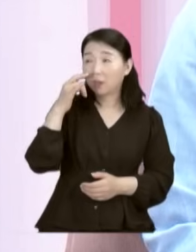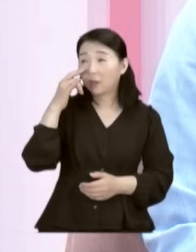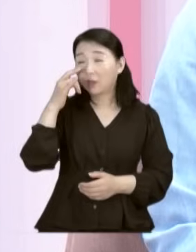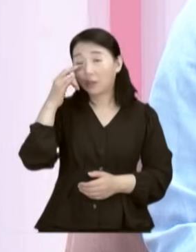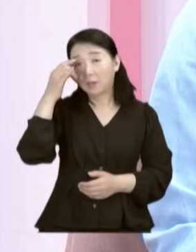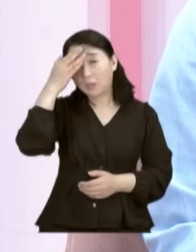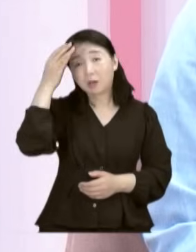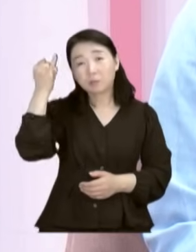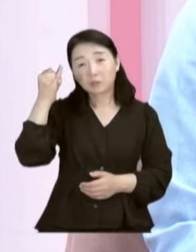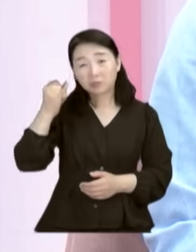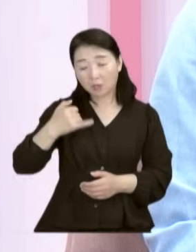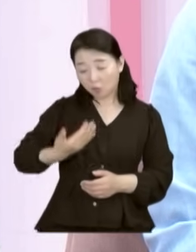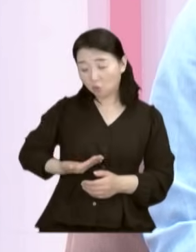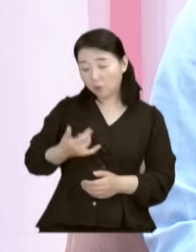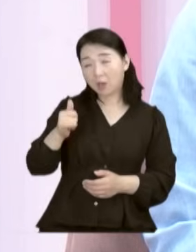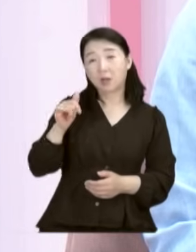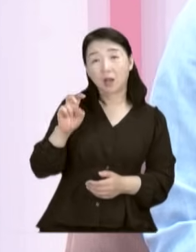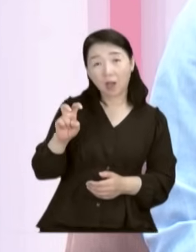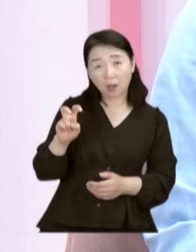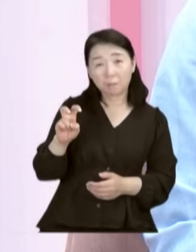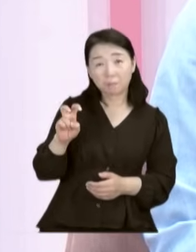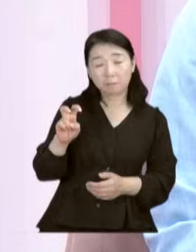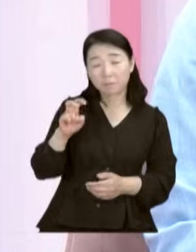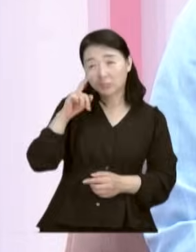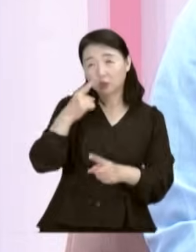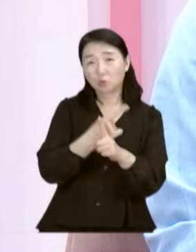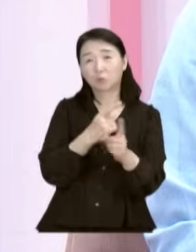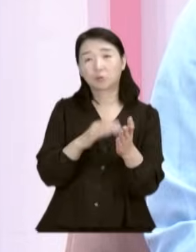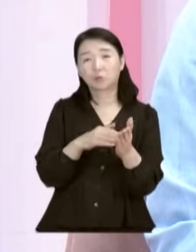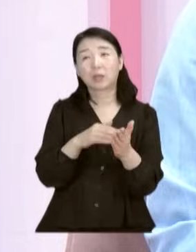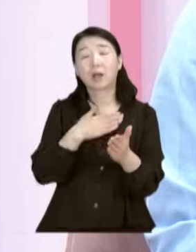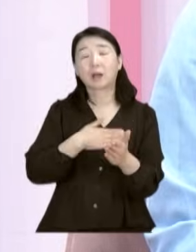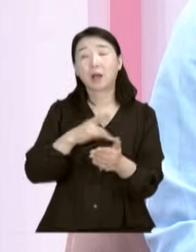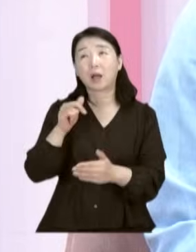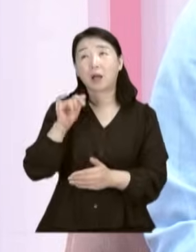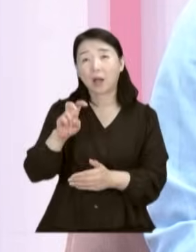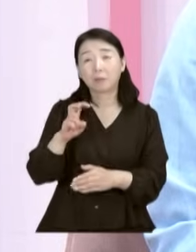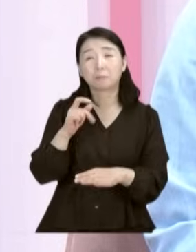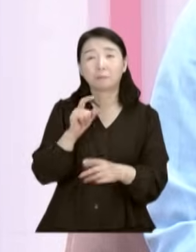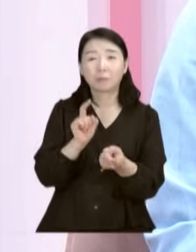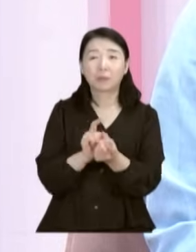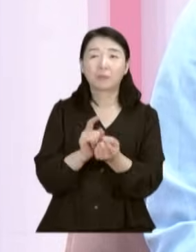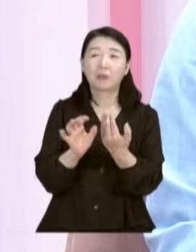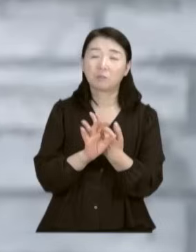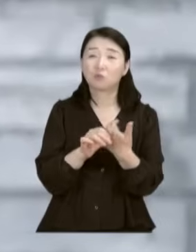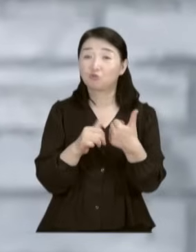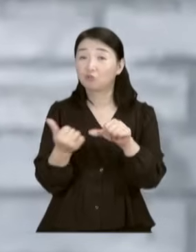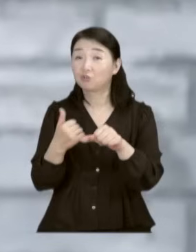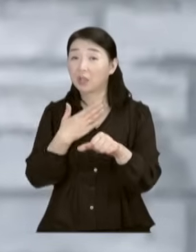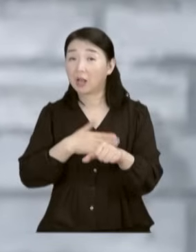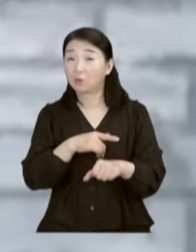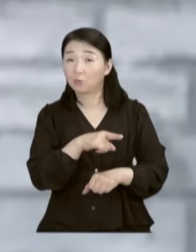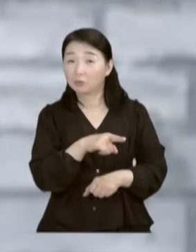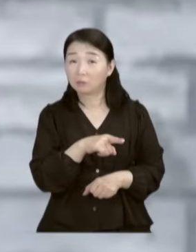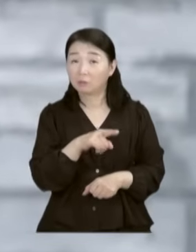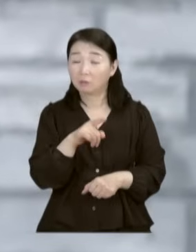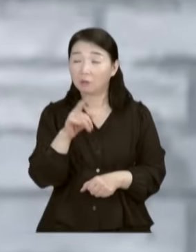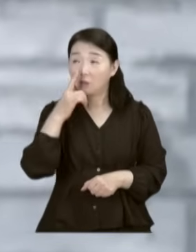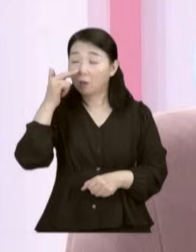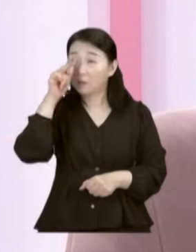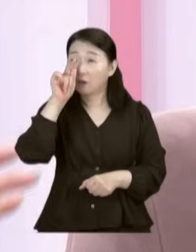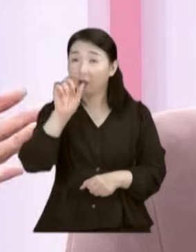유방암 투병을 알기 때문에 암 리콜 죽음이라는 거를 애인은 알고 암 걸리면 죽는구나라는